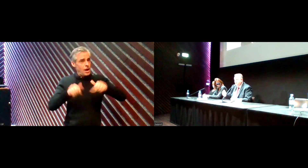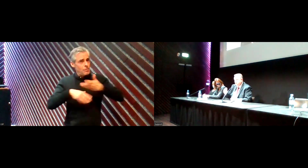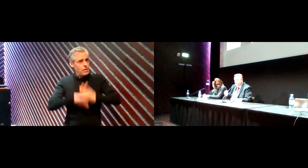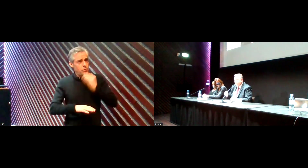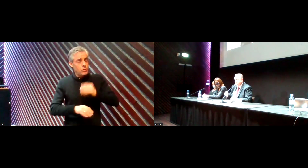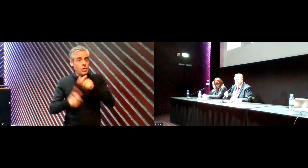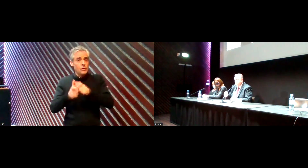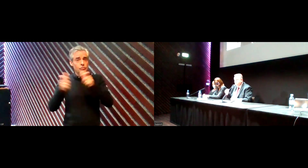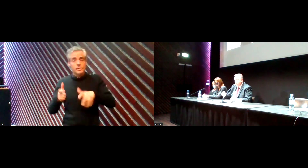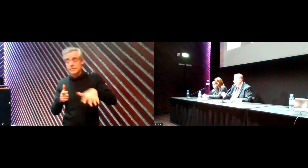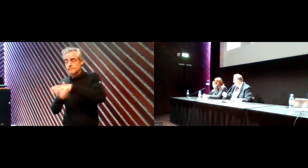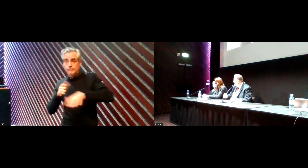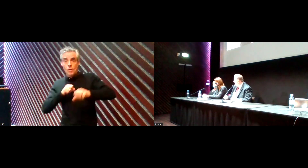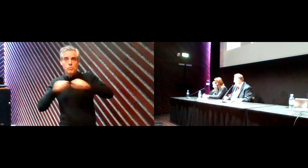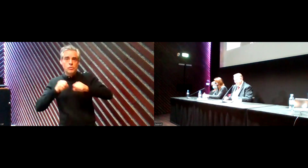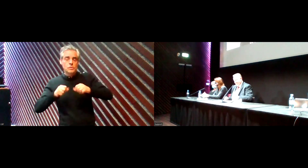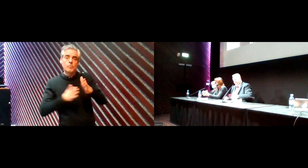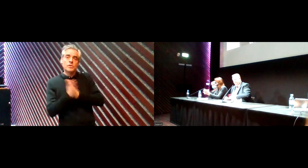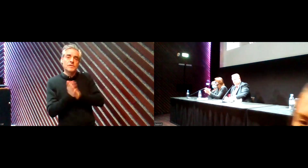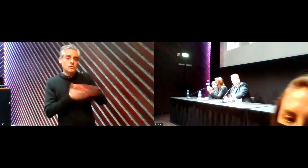les entreprises bougent